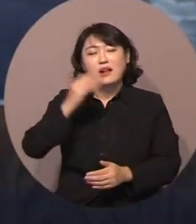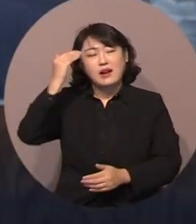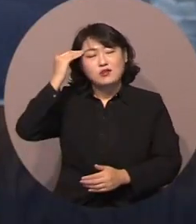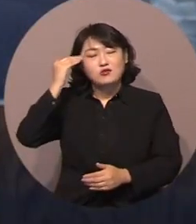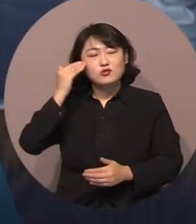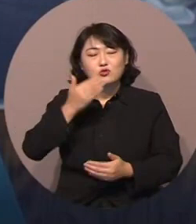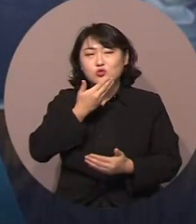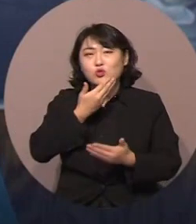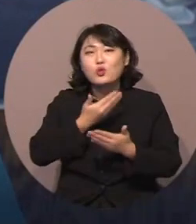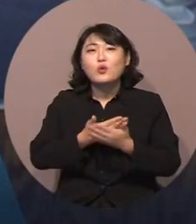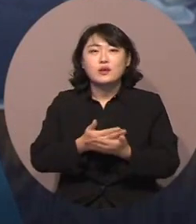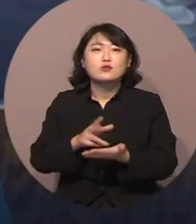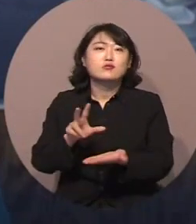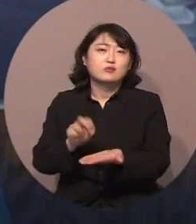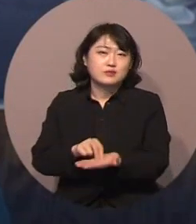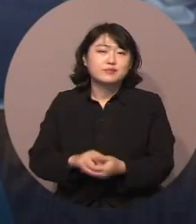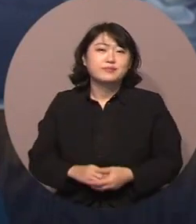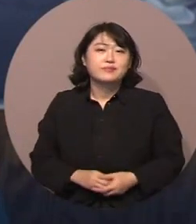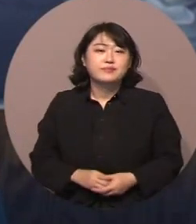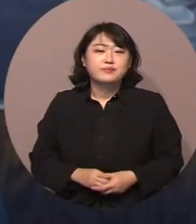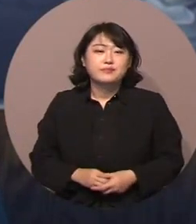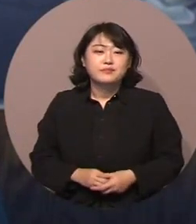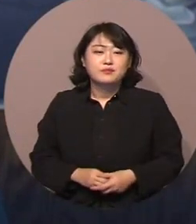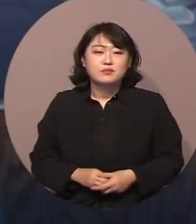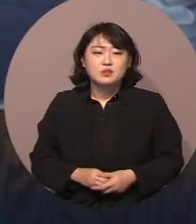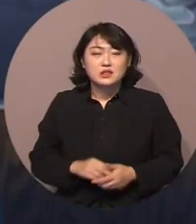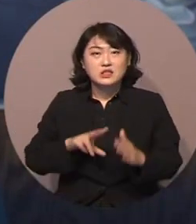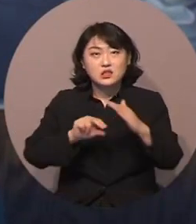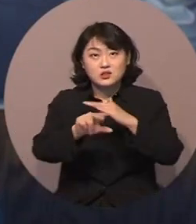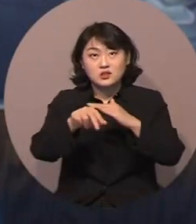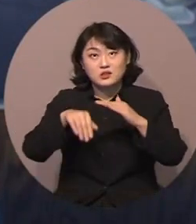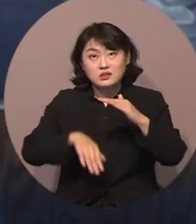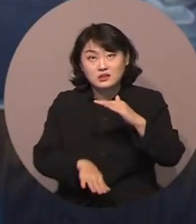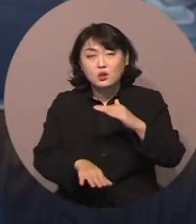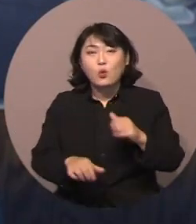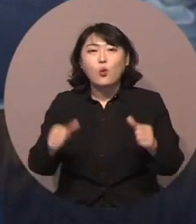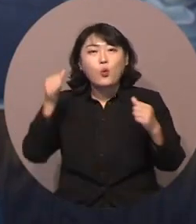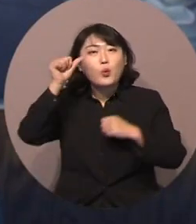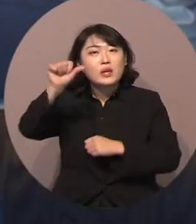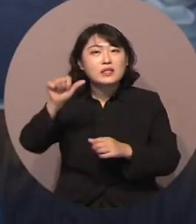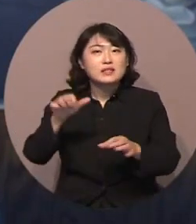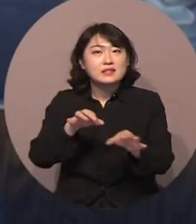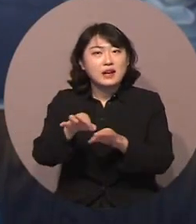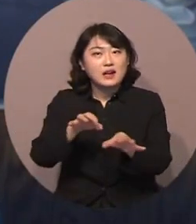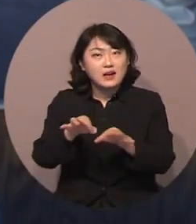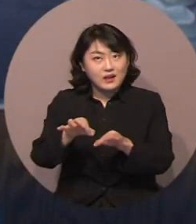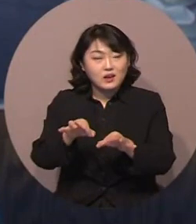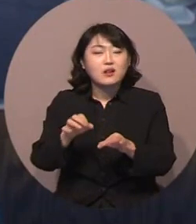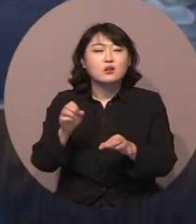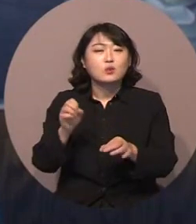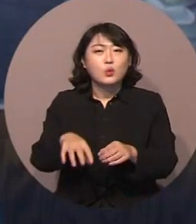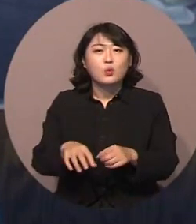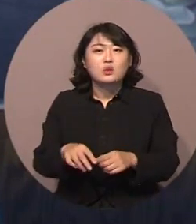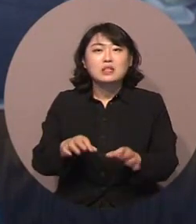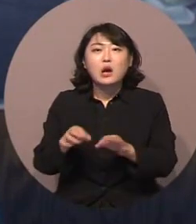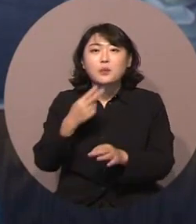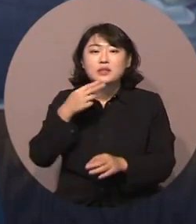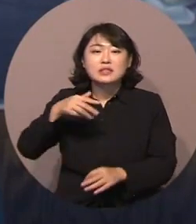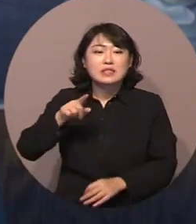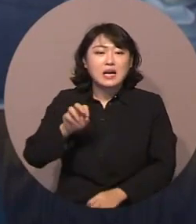과제입니다 하부 공간의 5일장과 지금 장이 서지 않는 장미마을